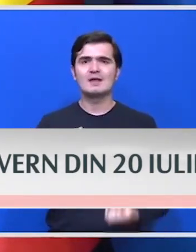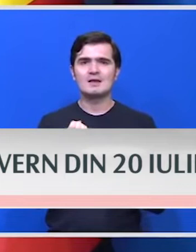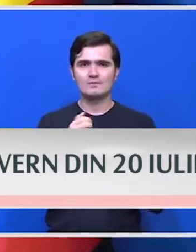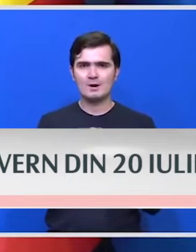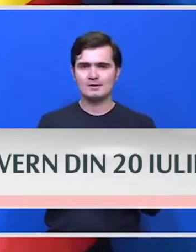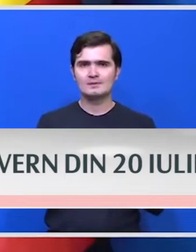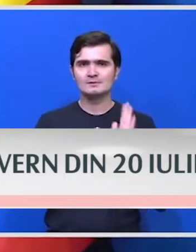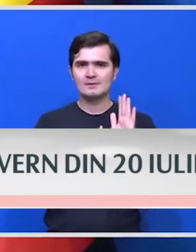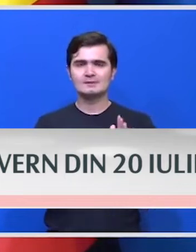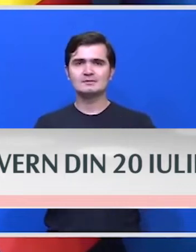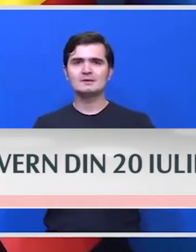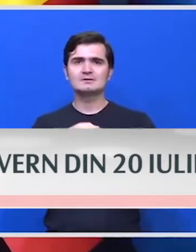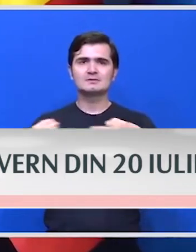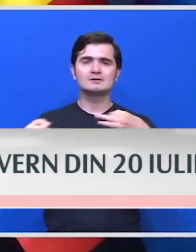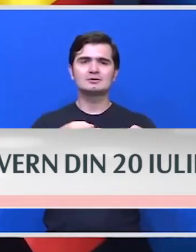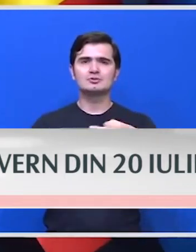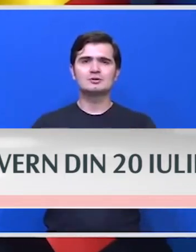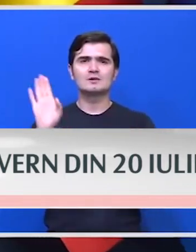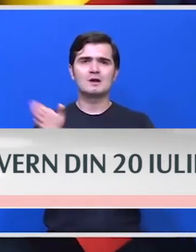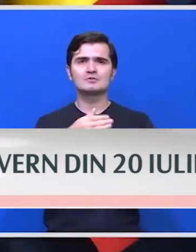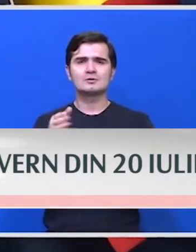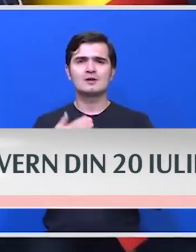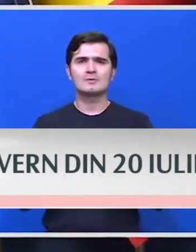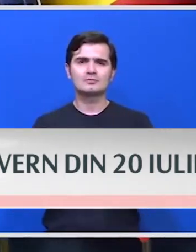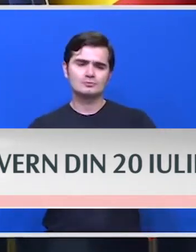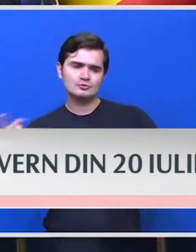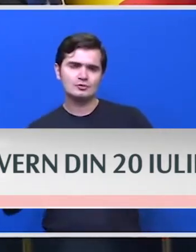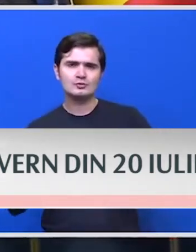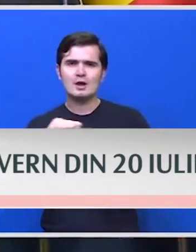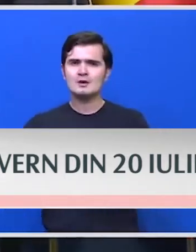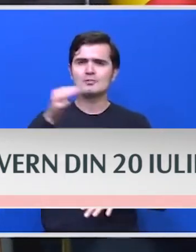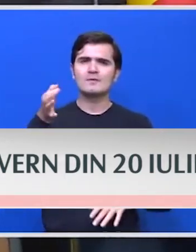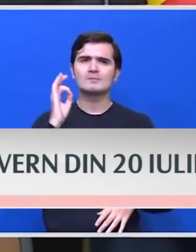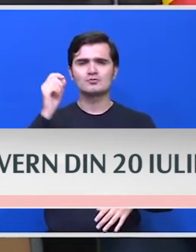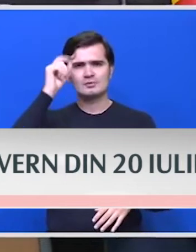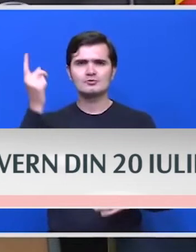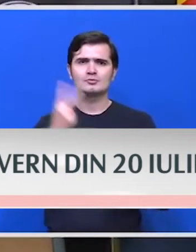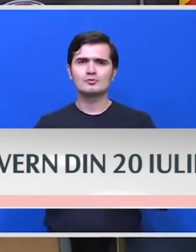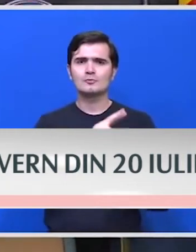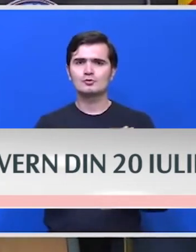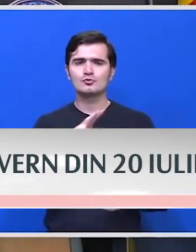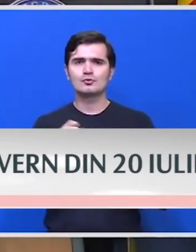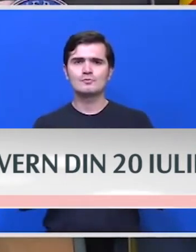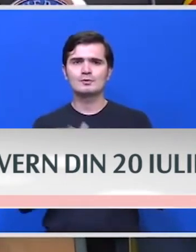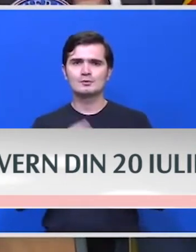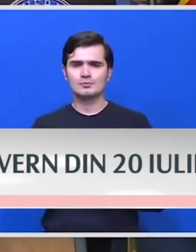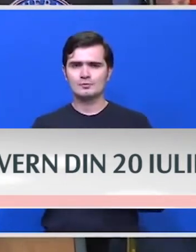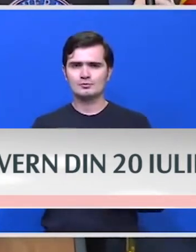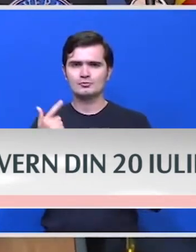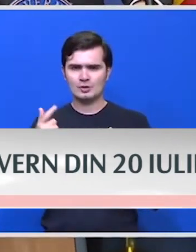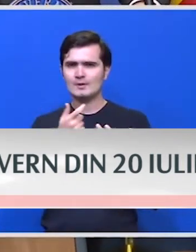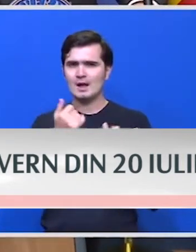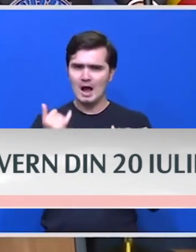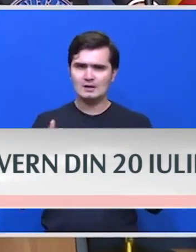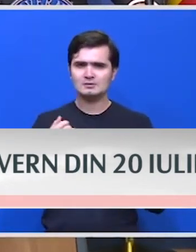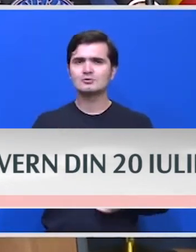Strategia Națională de Cercetare, Inovare și Specializare Inteligentă pentru perioada 2022-2027, aprobată astăzi în